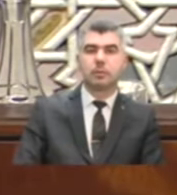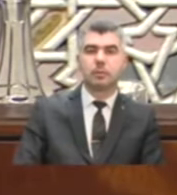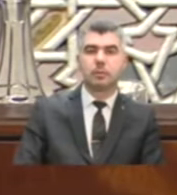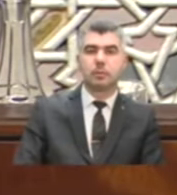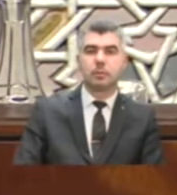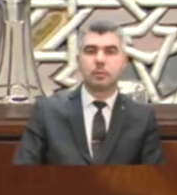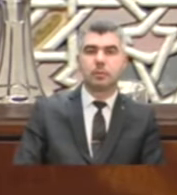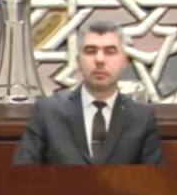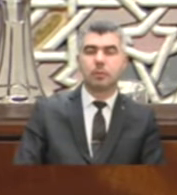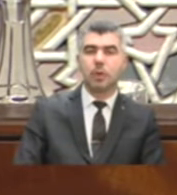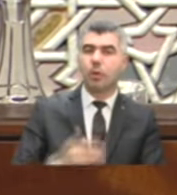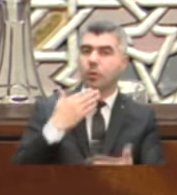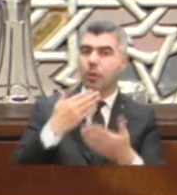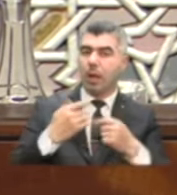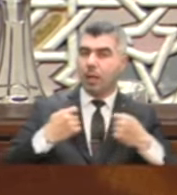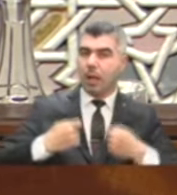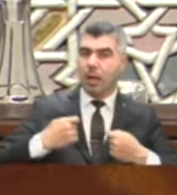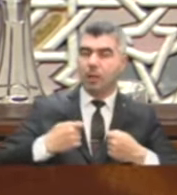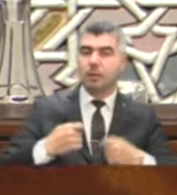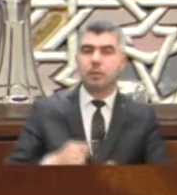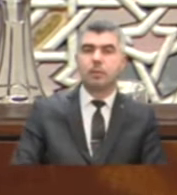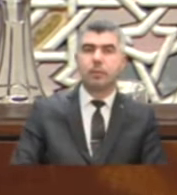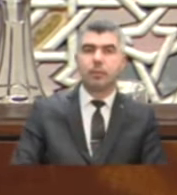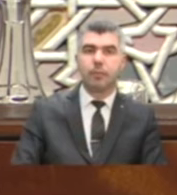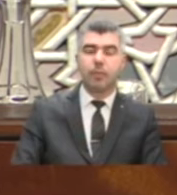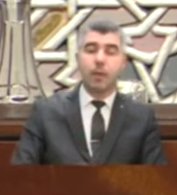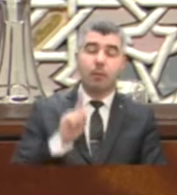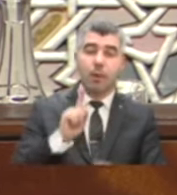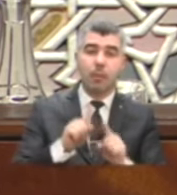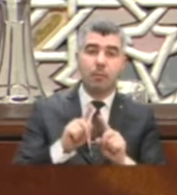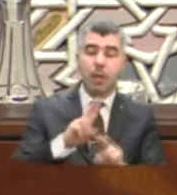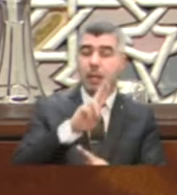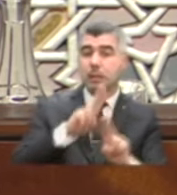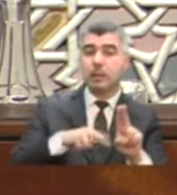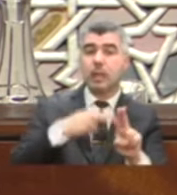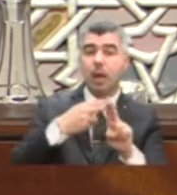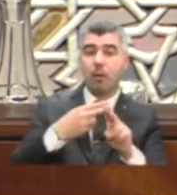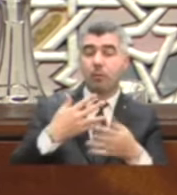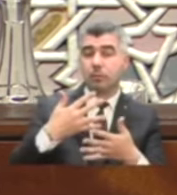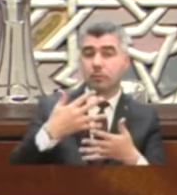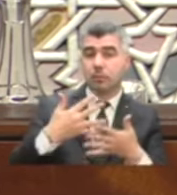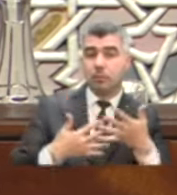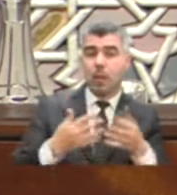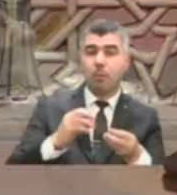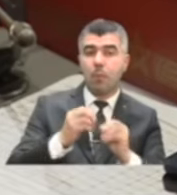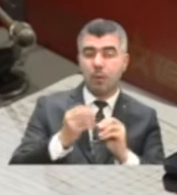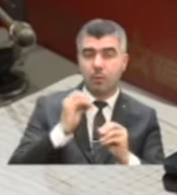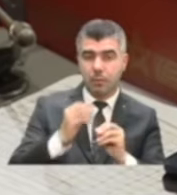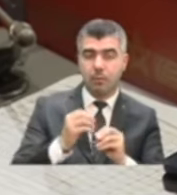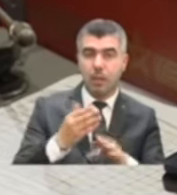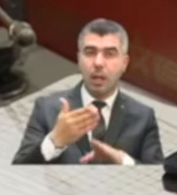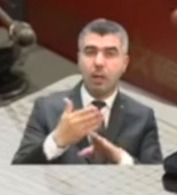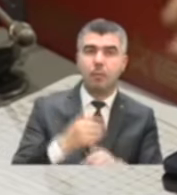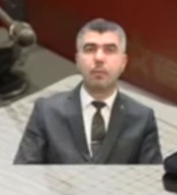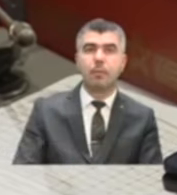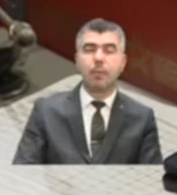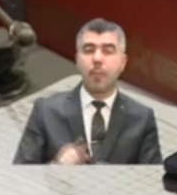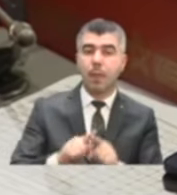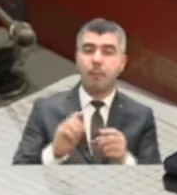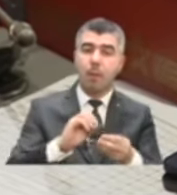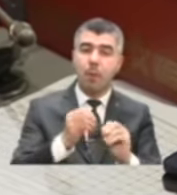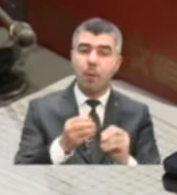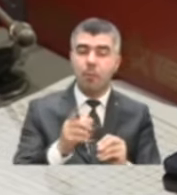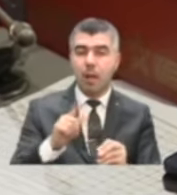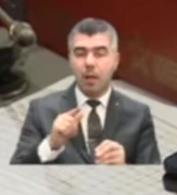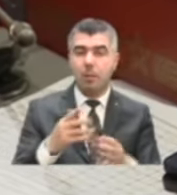شكرا سيد الرئيس. شكرا سيد النائبه. بحق بديت كنجاوب في الاسئله اللي دازت كول على هذه الاشكاليه، وكيف ما ذكرتوا سيد النائبه هذه الاشكاليه كتم بالطبع